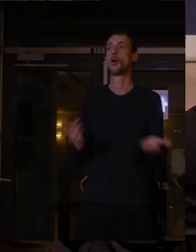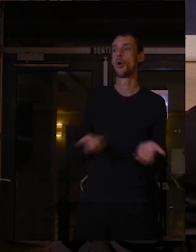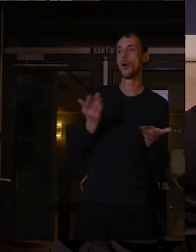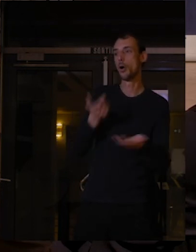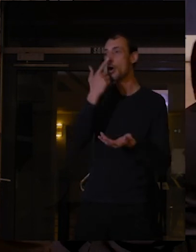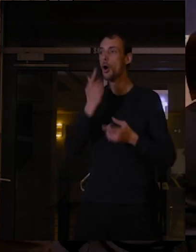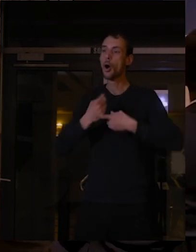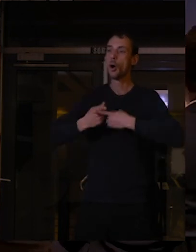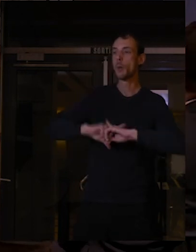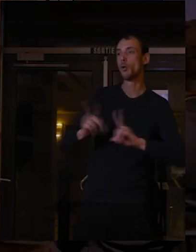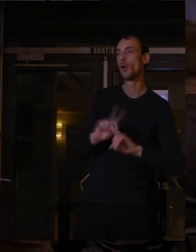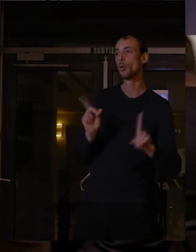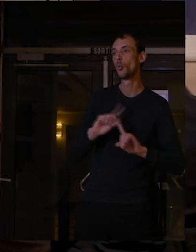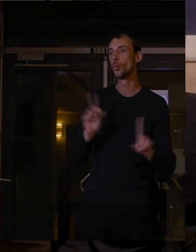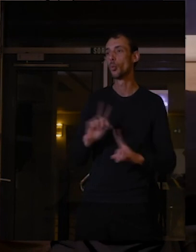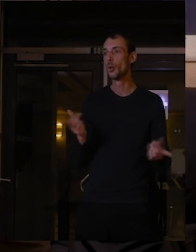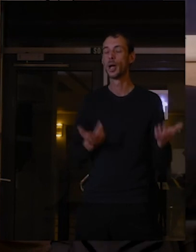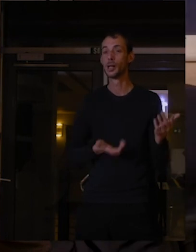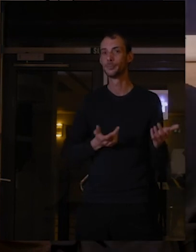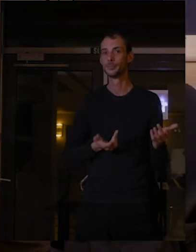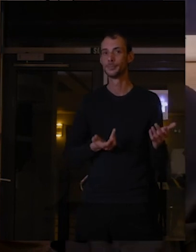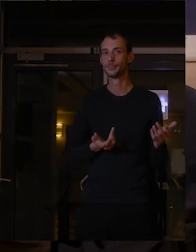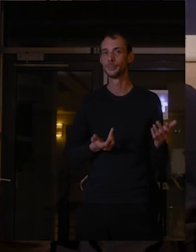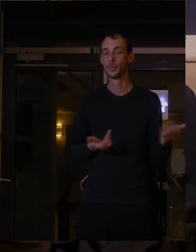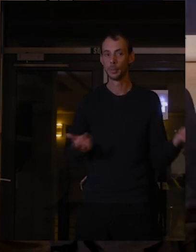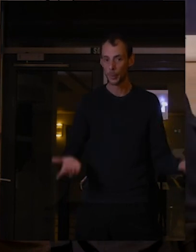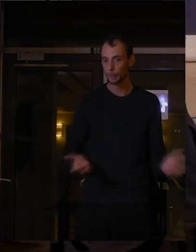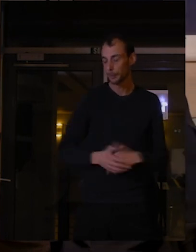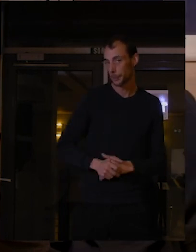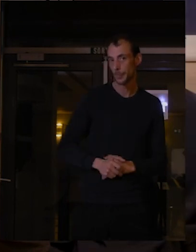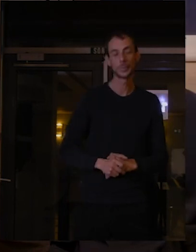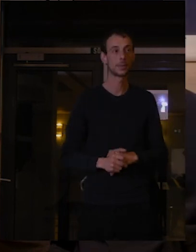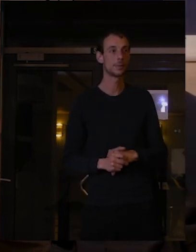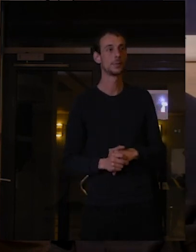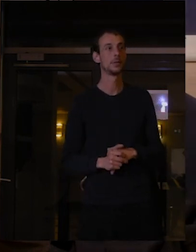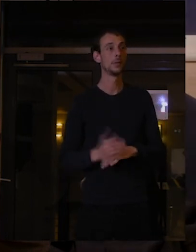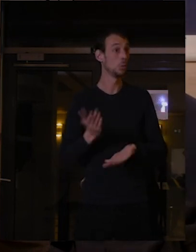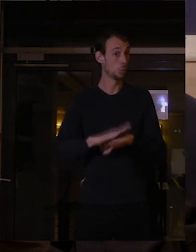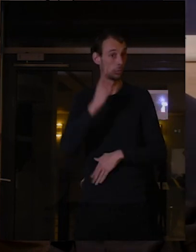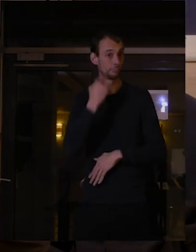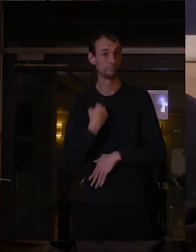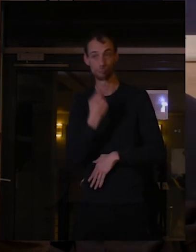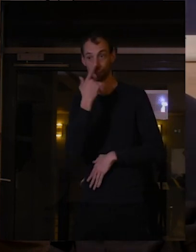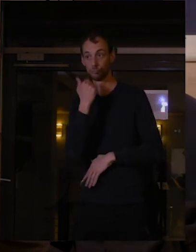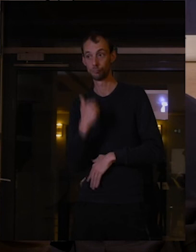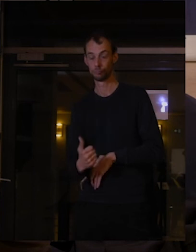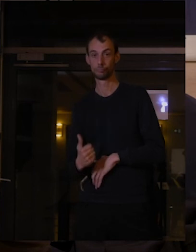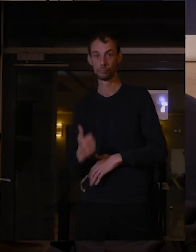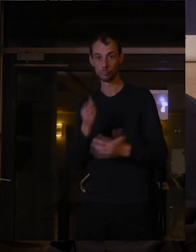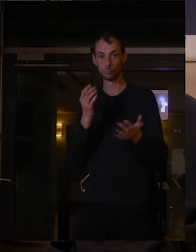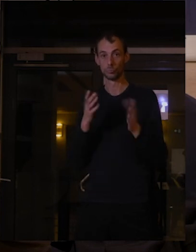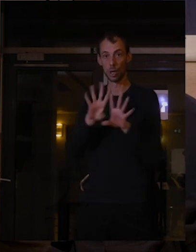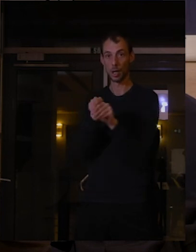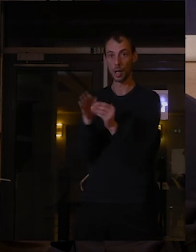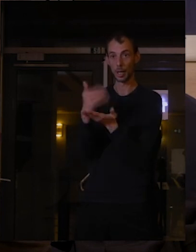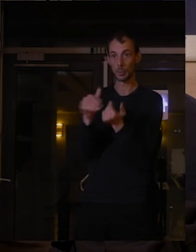pas convaincue. Bah, voilà. Donc, pourtant, je trouve que c'est une très très bonne chose que de faire des équipes mixtes.